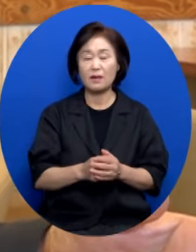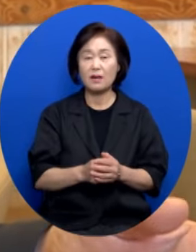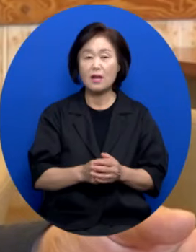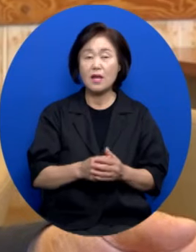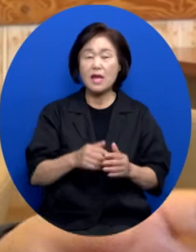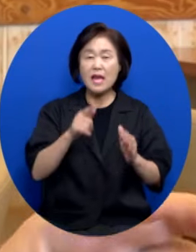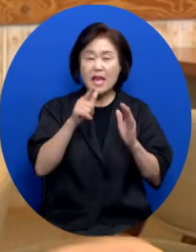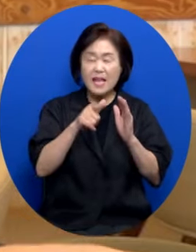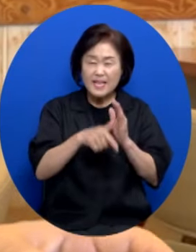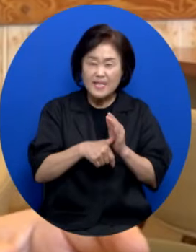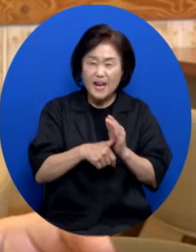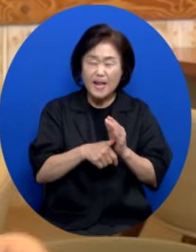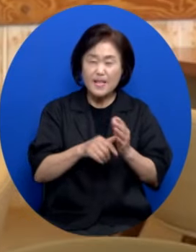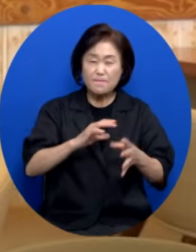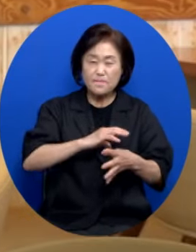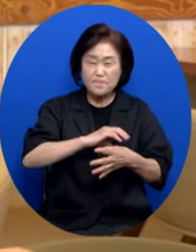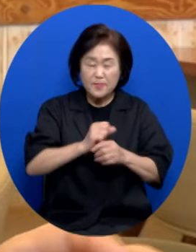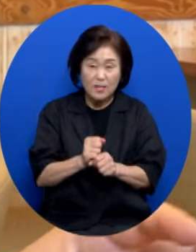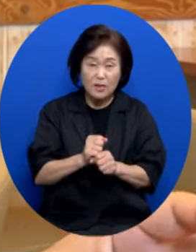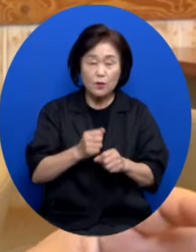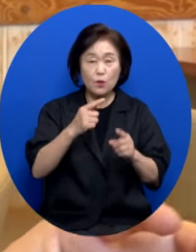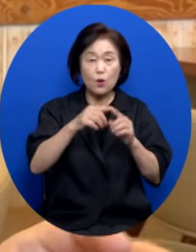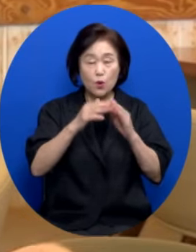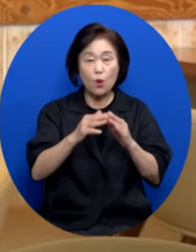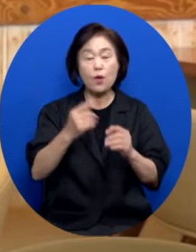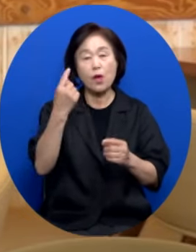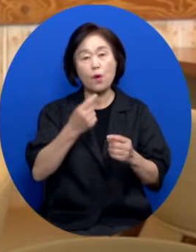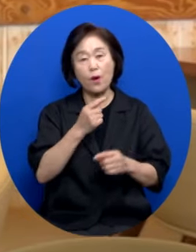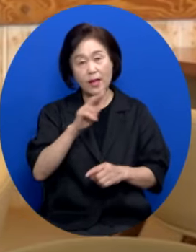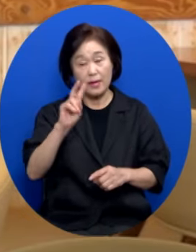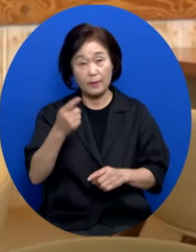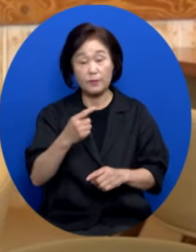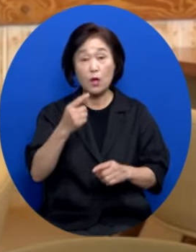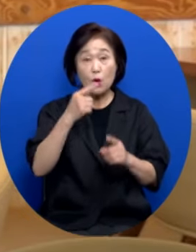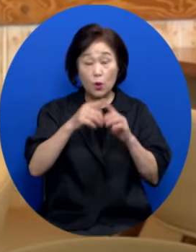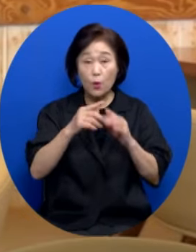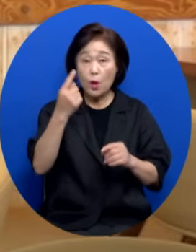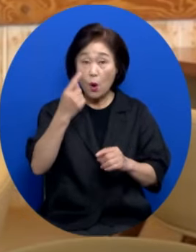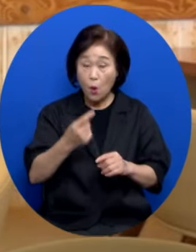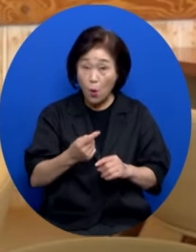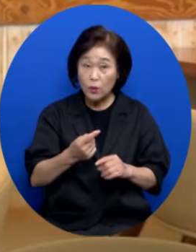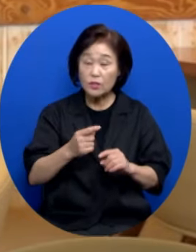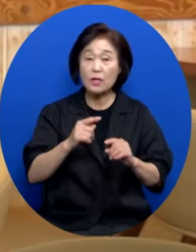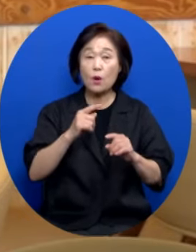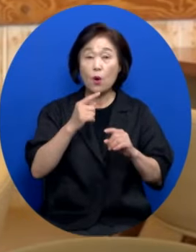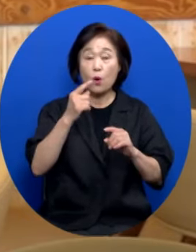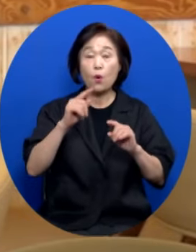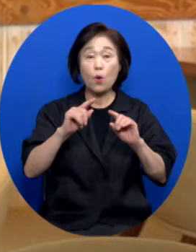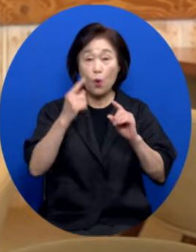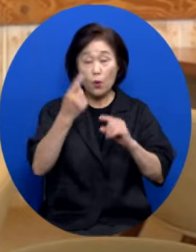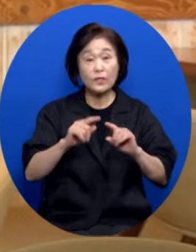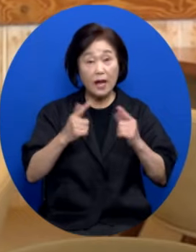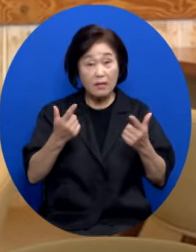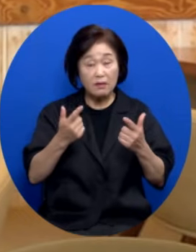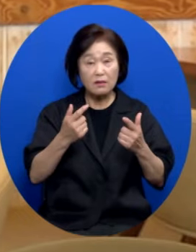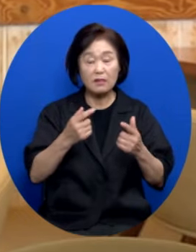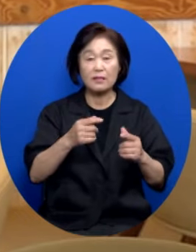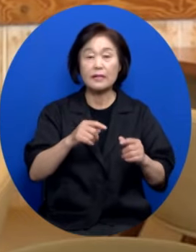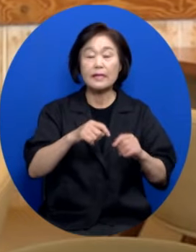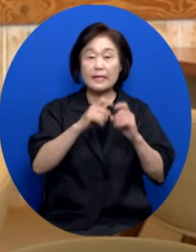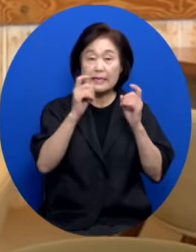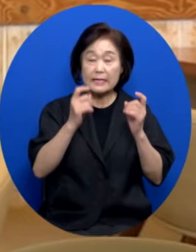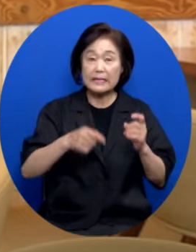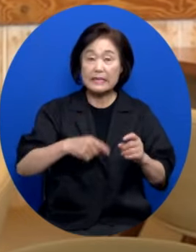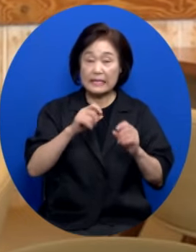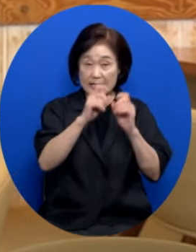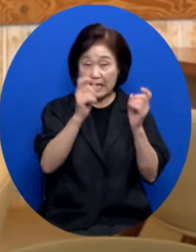성도들이 나오고 안 나오고는 본인들의 믿음이지만 그러나 목사는 계속해서 성도들에게